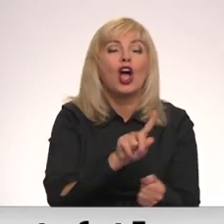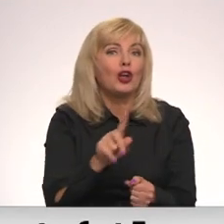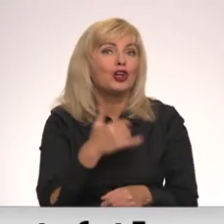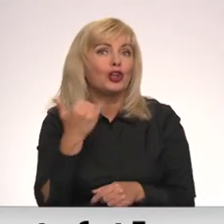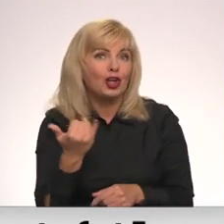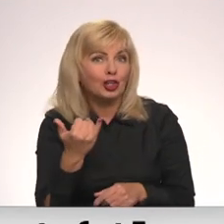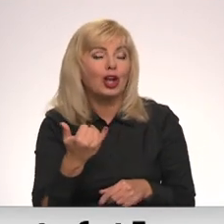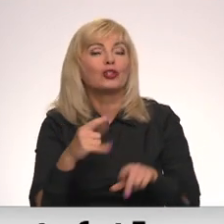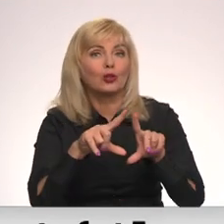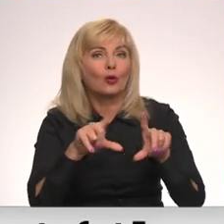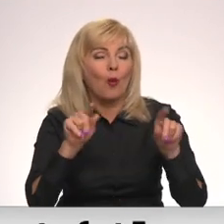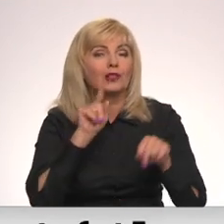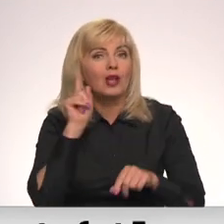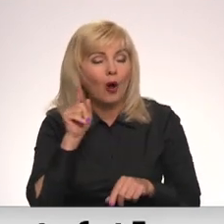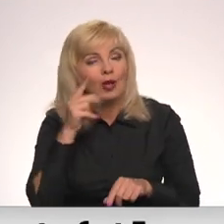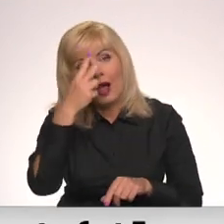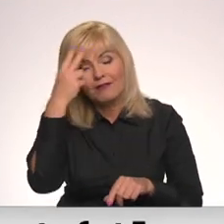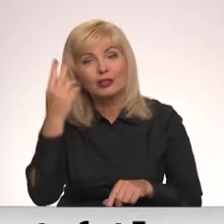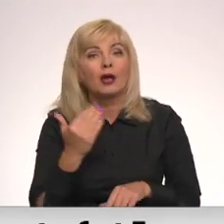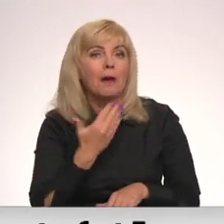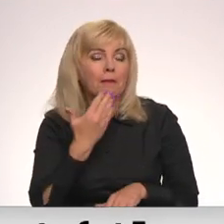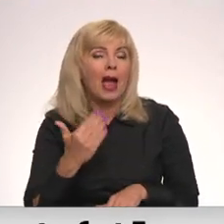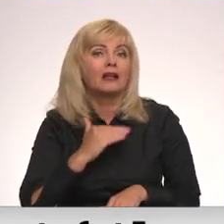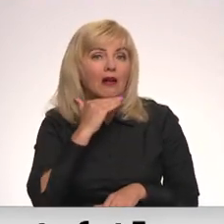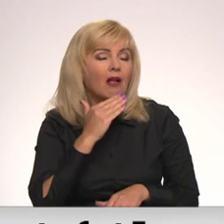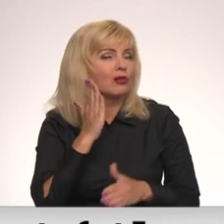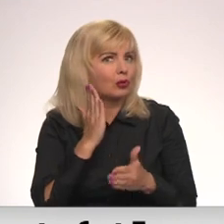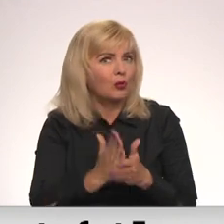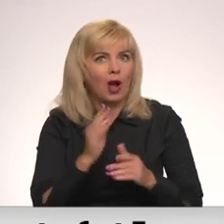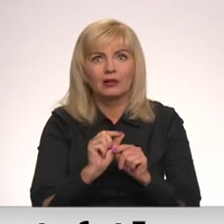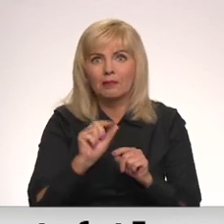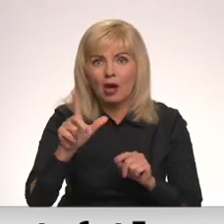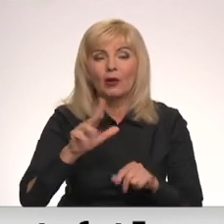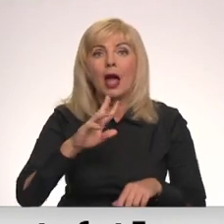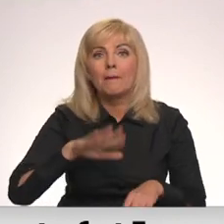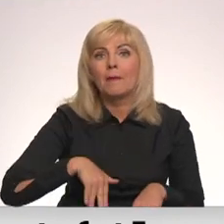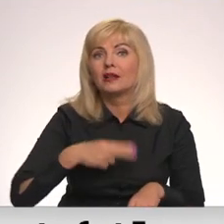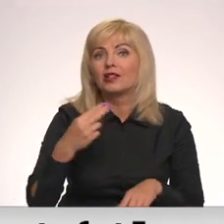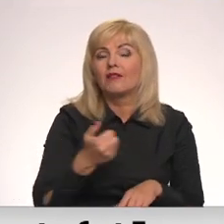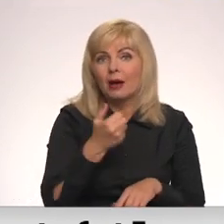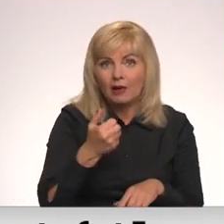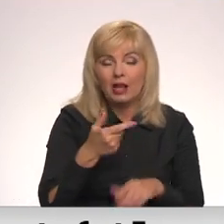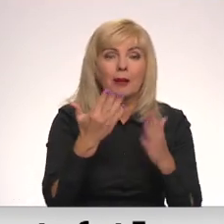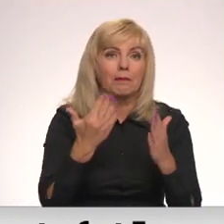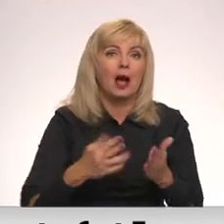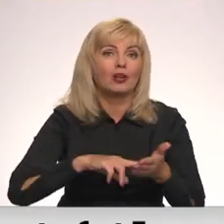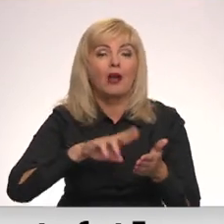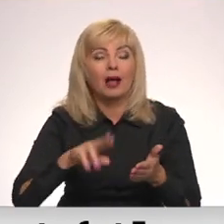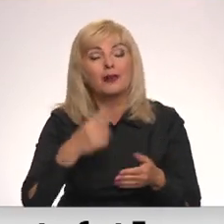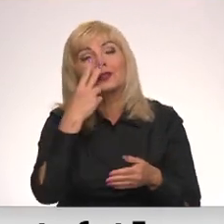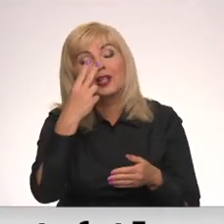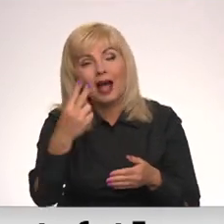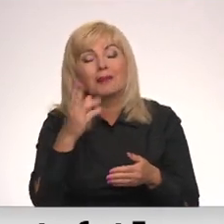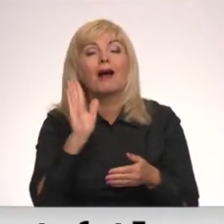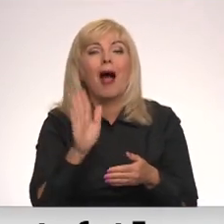no skolu jaunatnes, no vidusskolu pēdējām klasēm noteikti pieauga. Šogad pēc 2 gadi atkal šis te pasākums atļauts, nu tad skatīsimies, kā